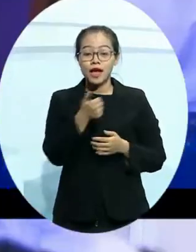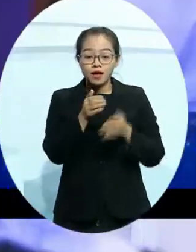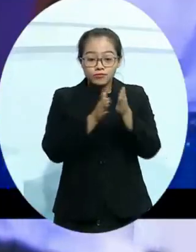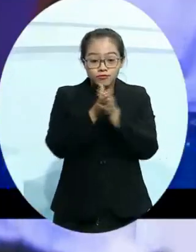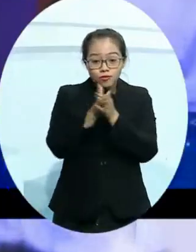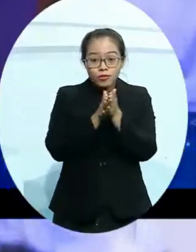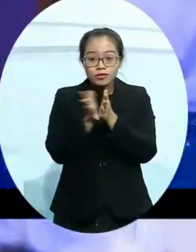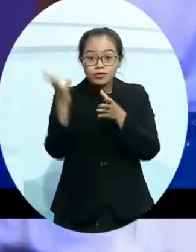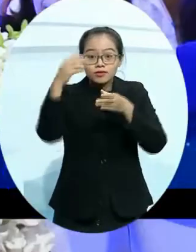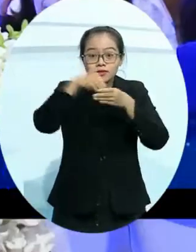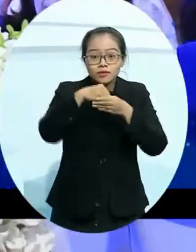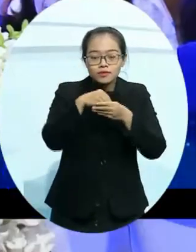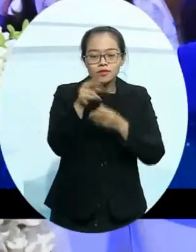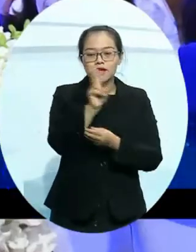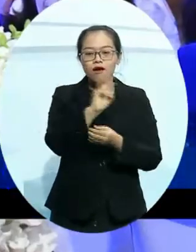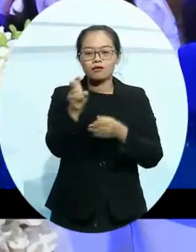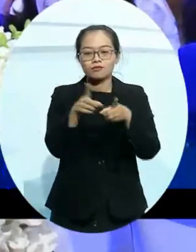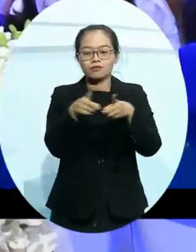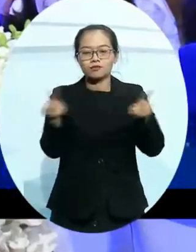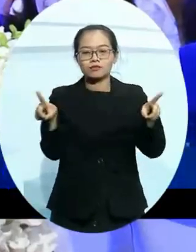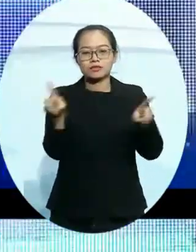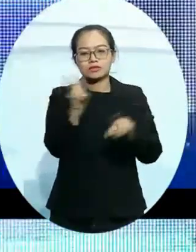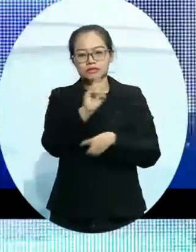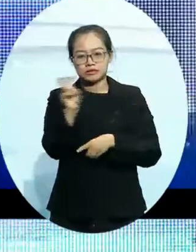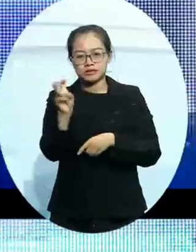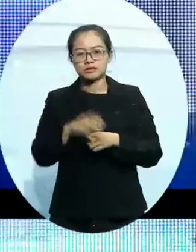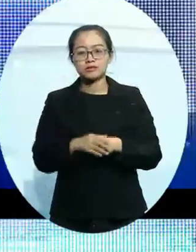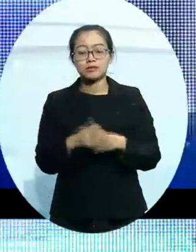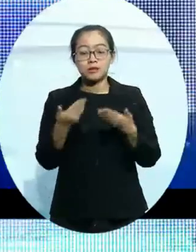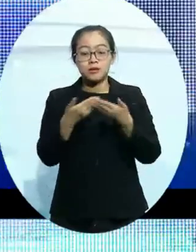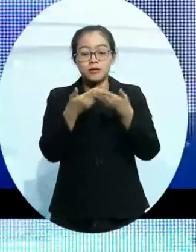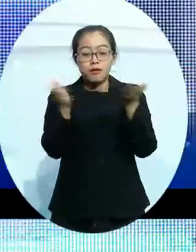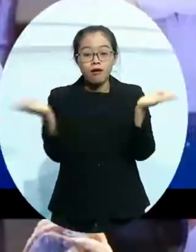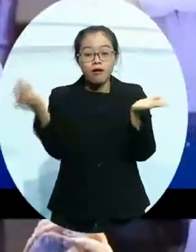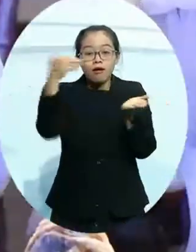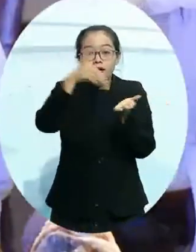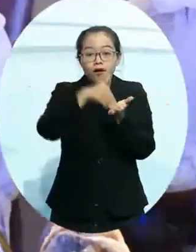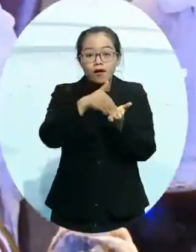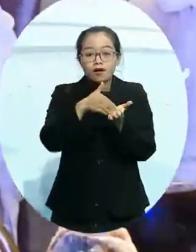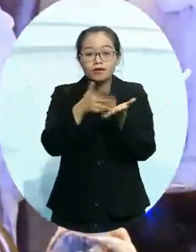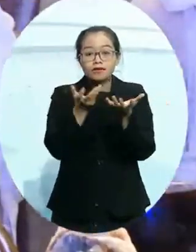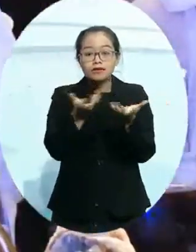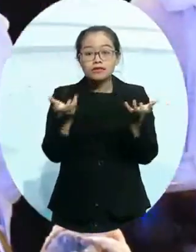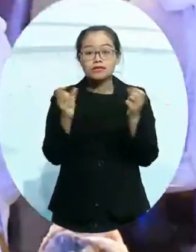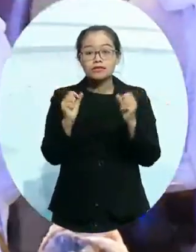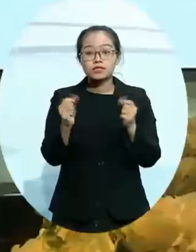gần 200 doanh nghiệp đại lý mở ra cơ hội giúp thương hiệu và các sản phẩm chăm sóc sức khỏe